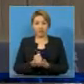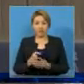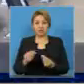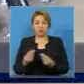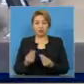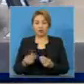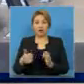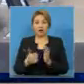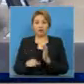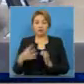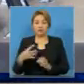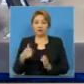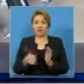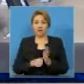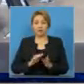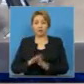инвестиция